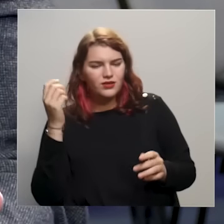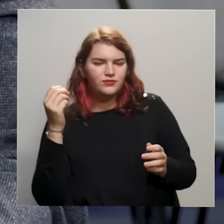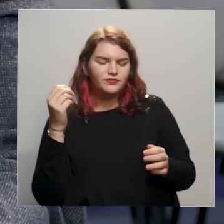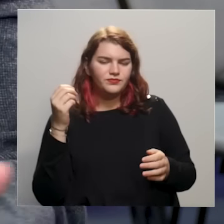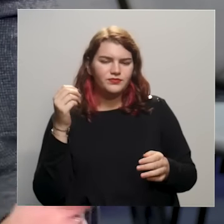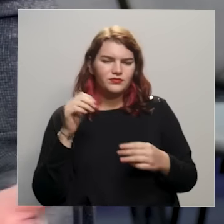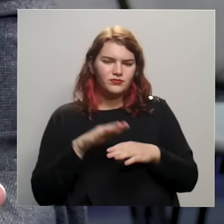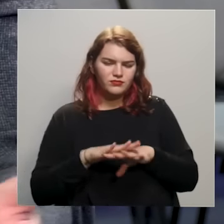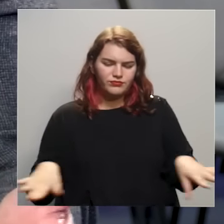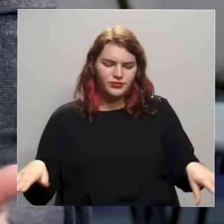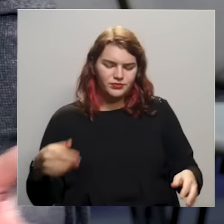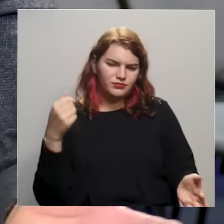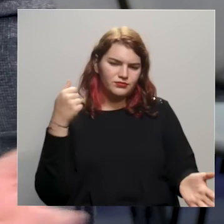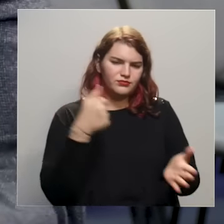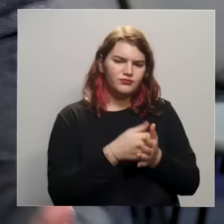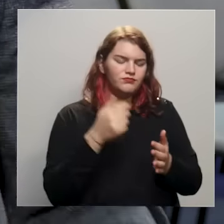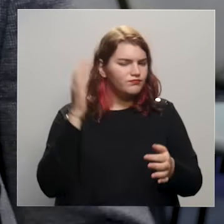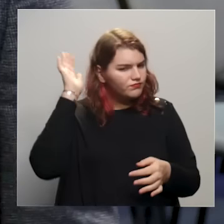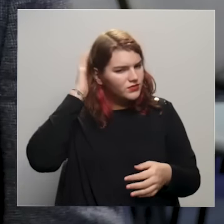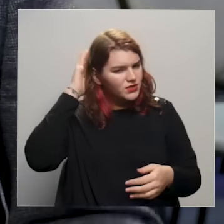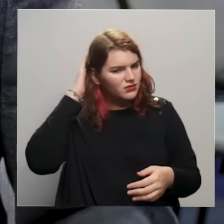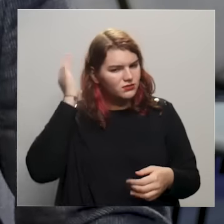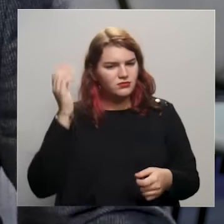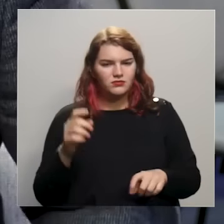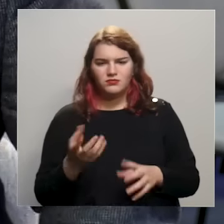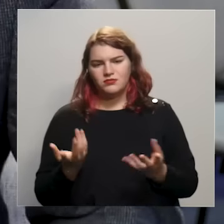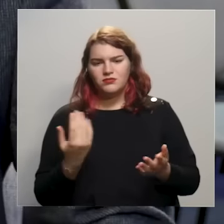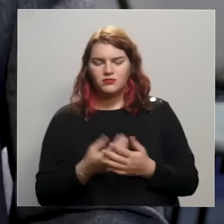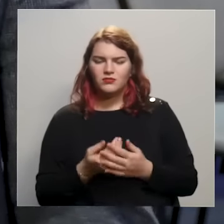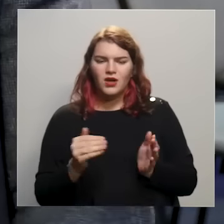de mozaicul ăla ce era acolo pe... No.